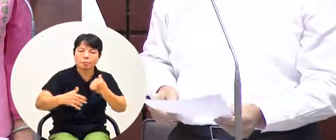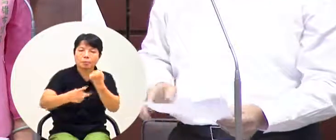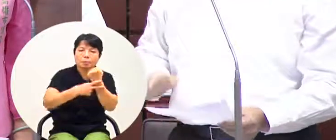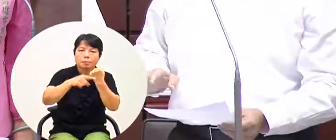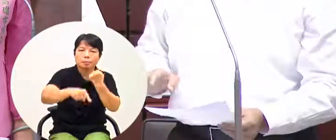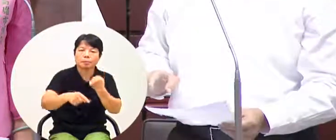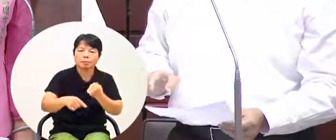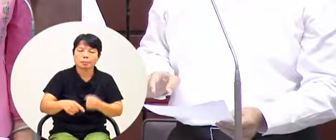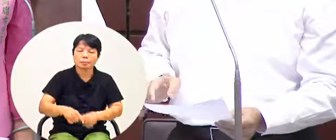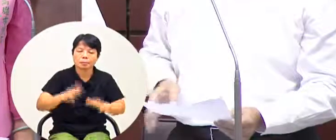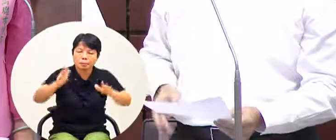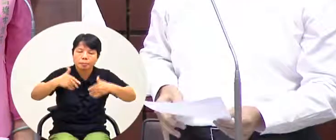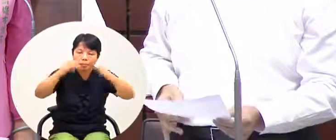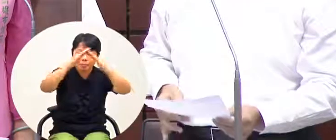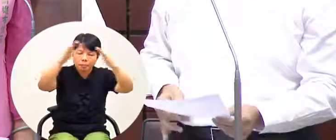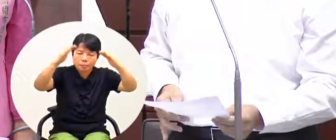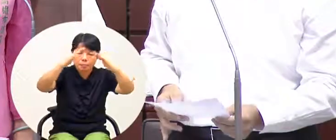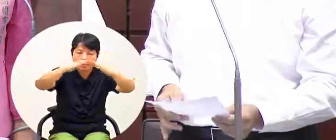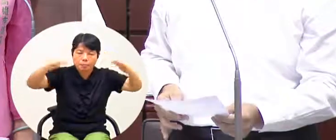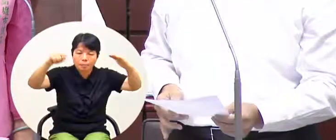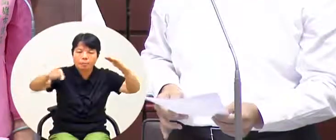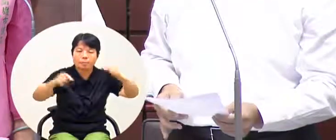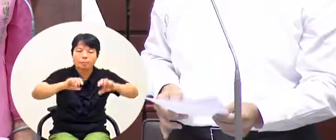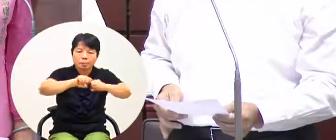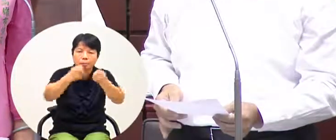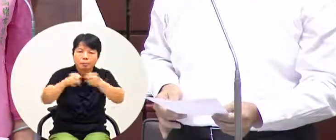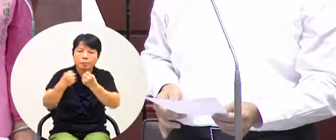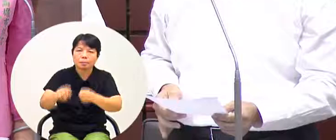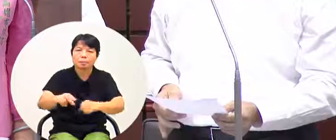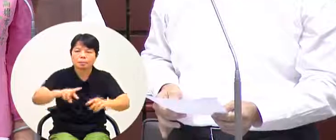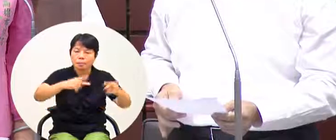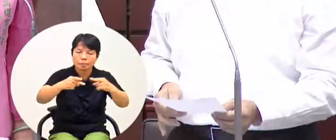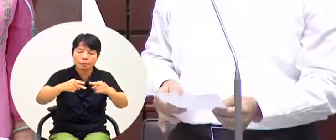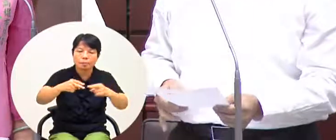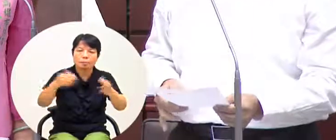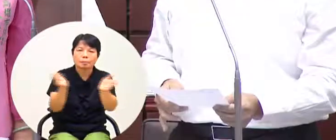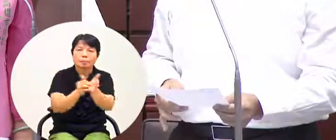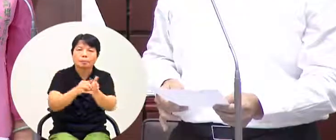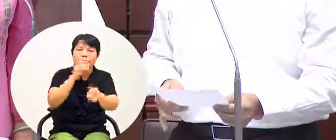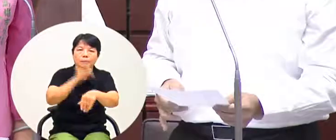部分这个已经修好了这个已经修好了。